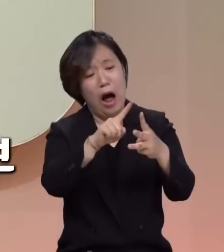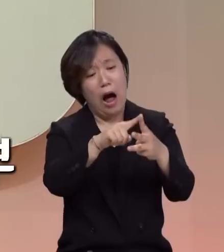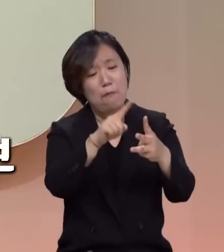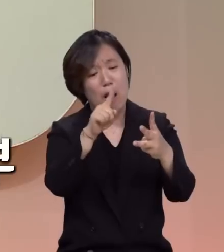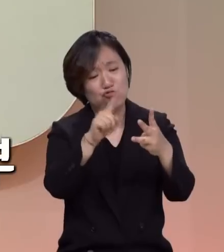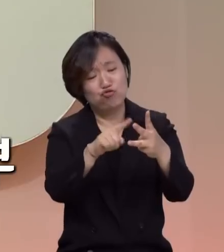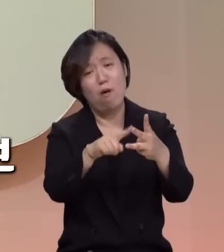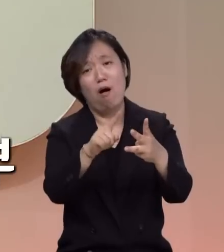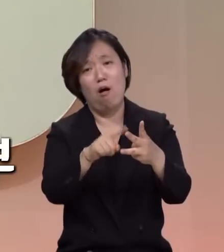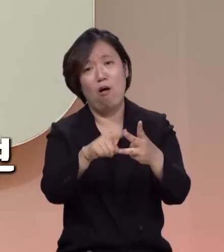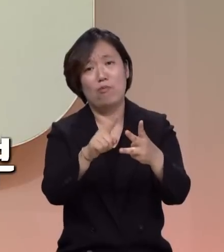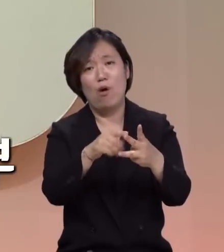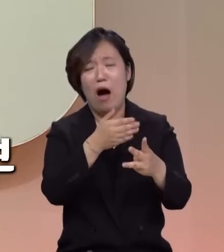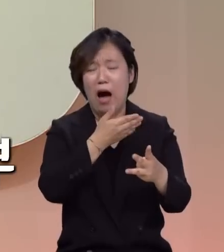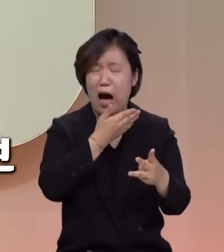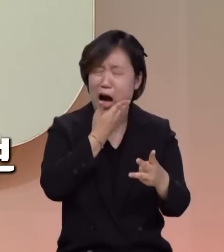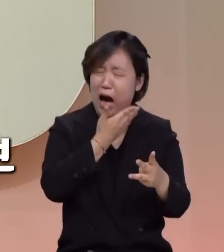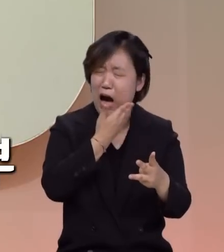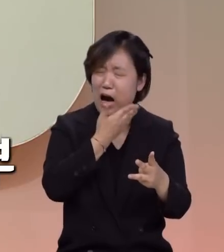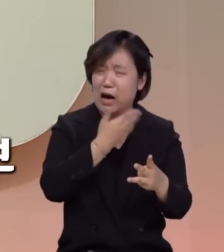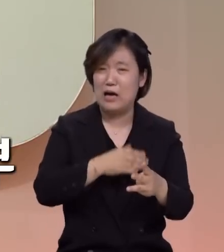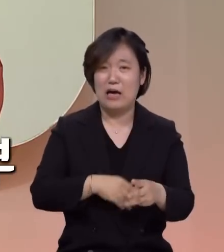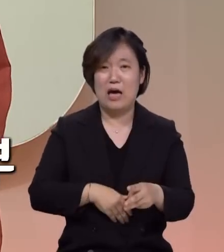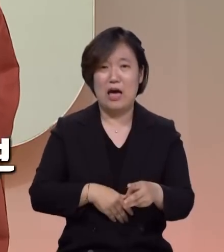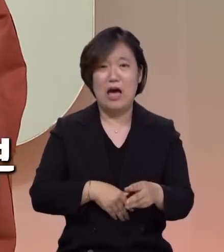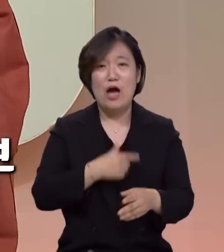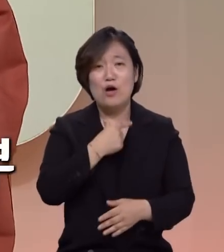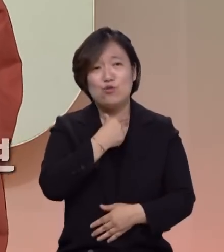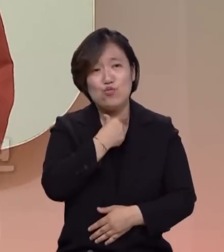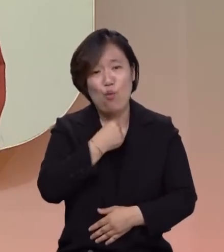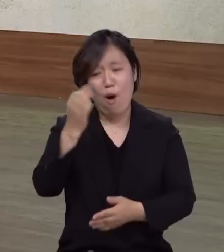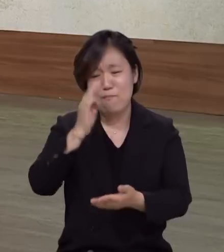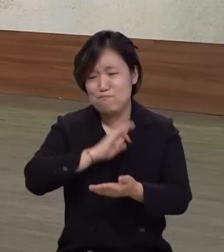아깝게 소원 하나를 날려버린 거예요